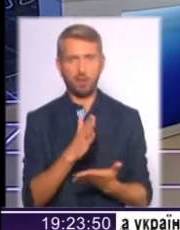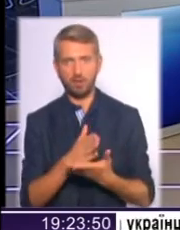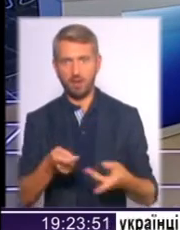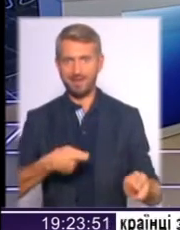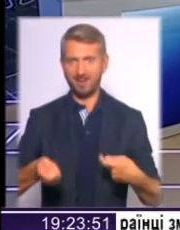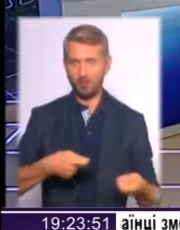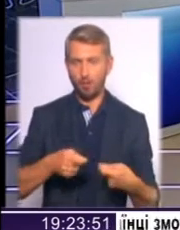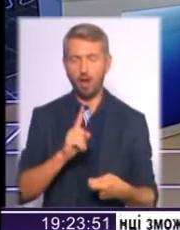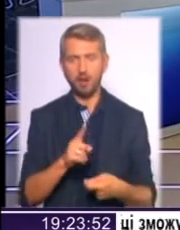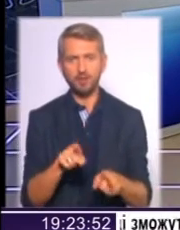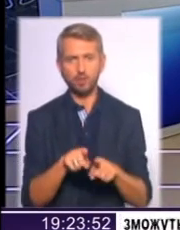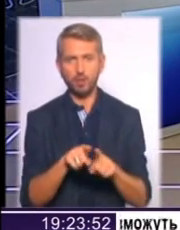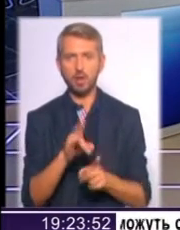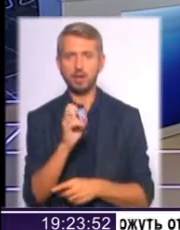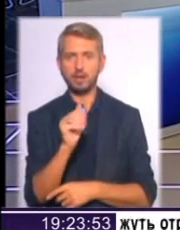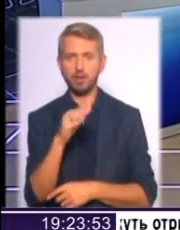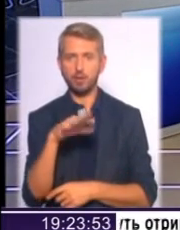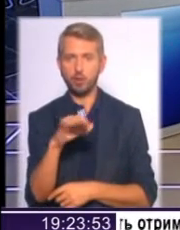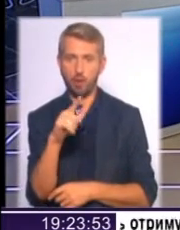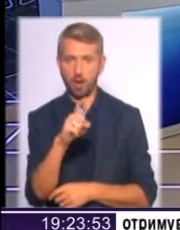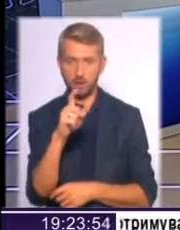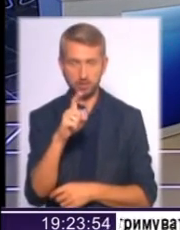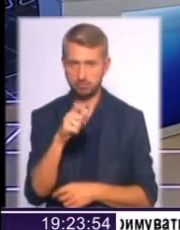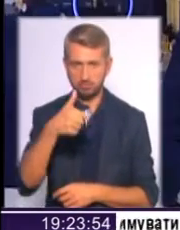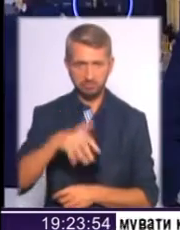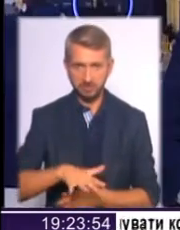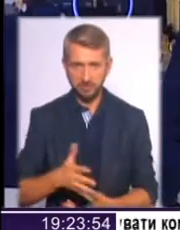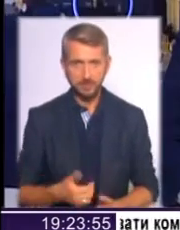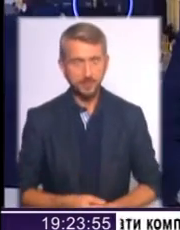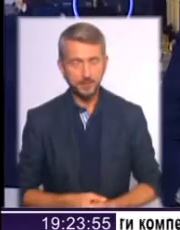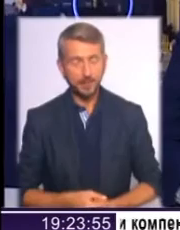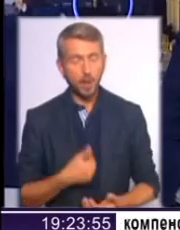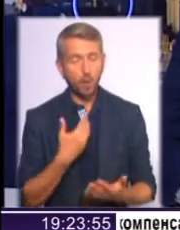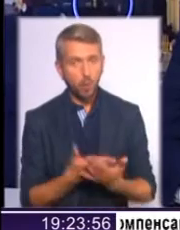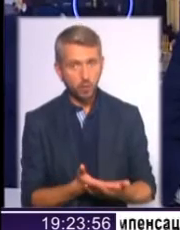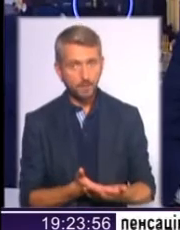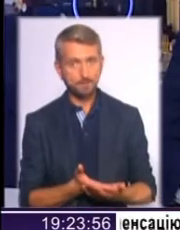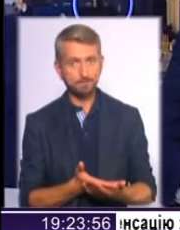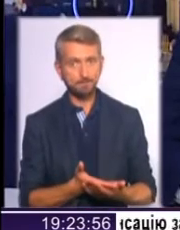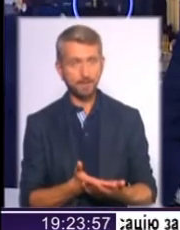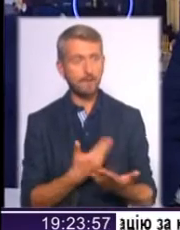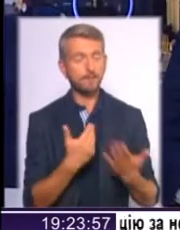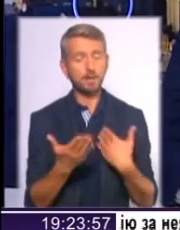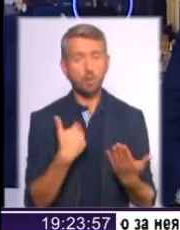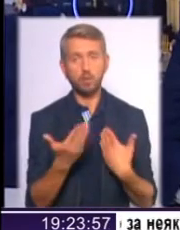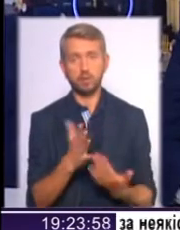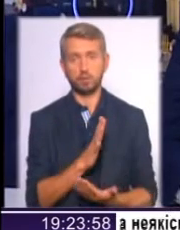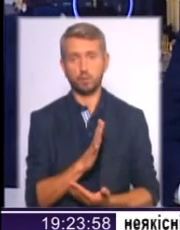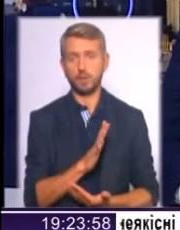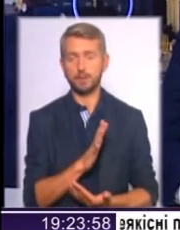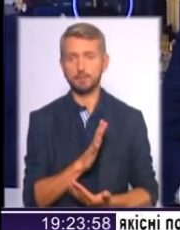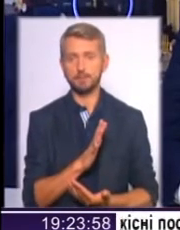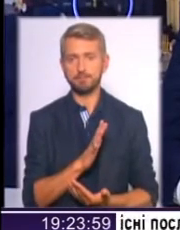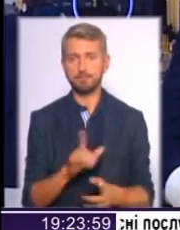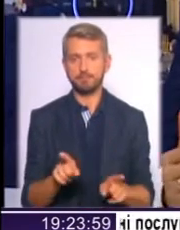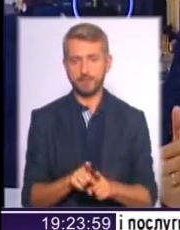одно роль Нафтогазу залишається дуже вагомою. Так от, взаємовідносини були